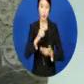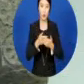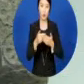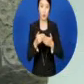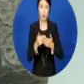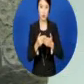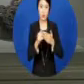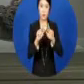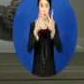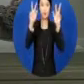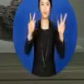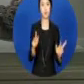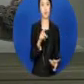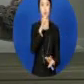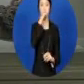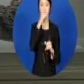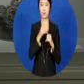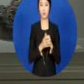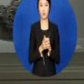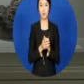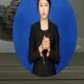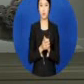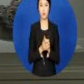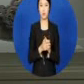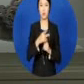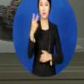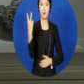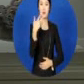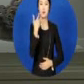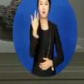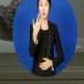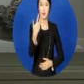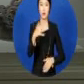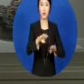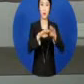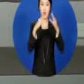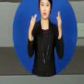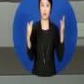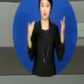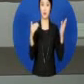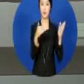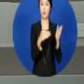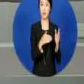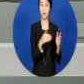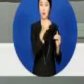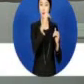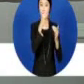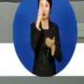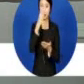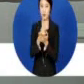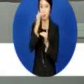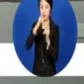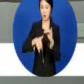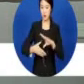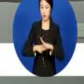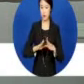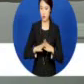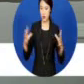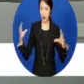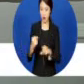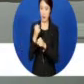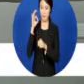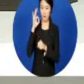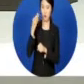전시되어 있습니다. 한편 천안박물관은 2008년에 개관해 천안의 역사와 문화를 한자리에서 볼 수 있는